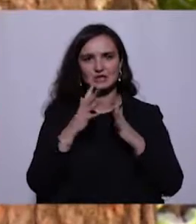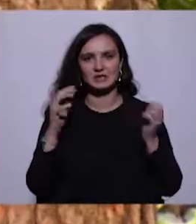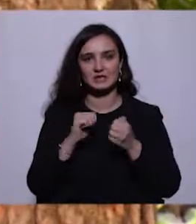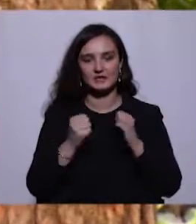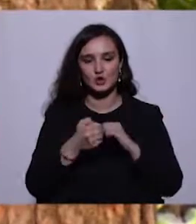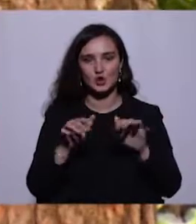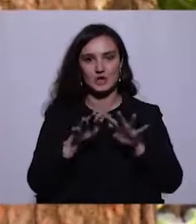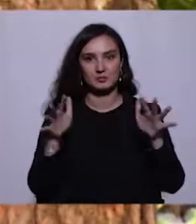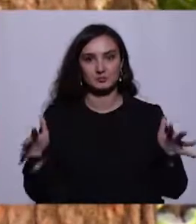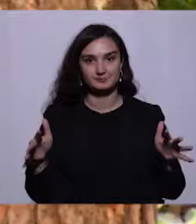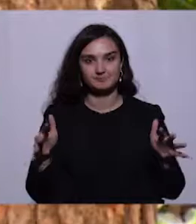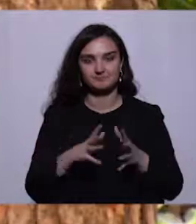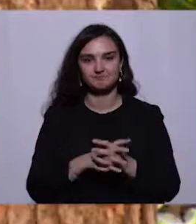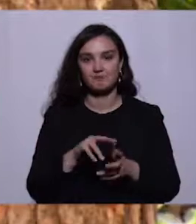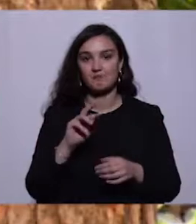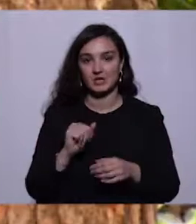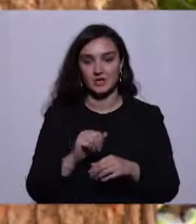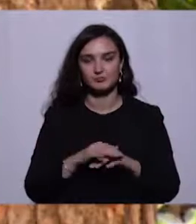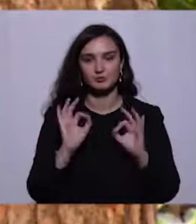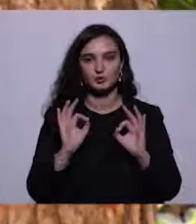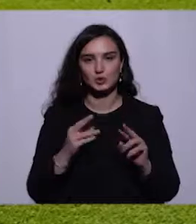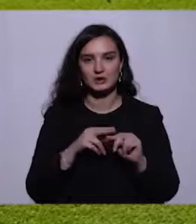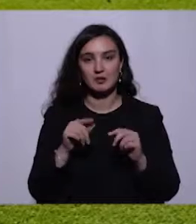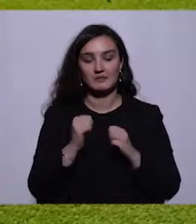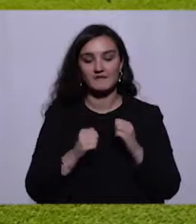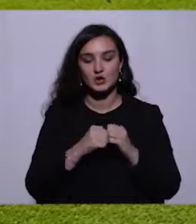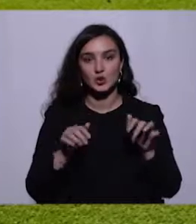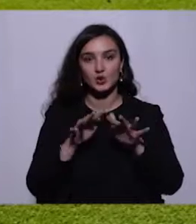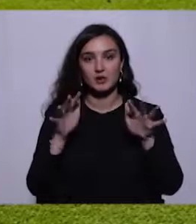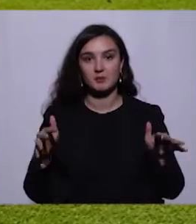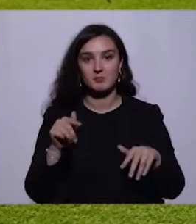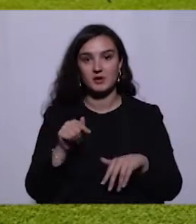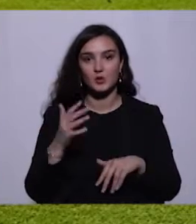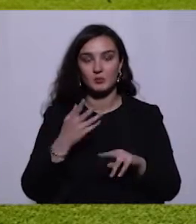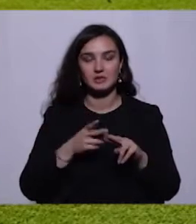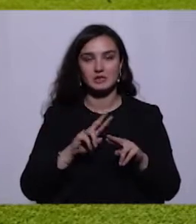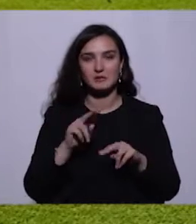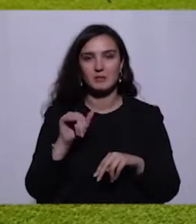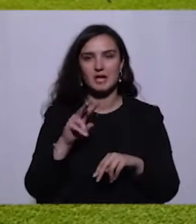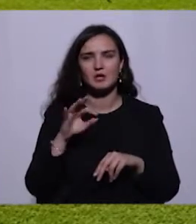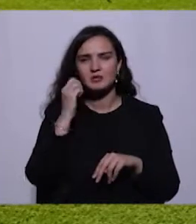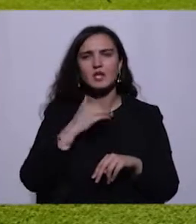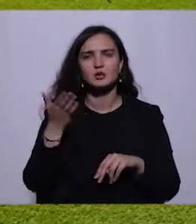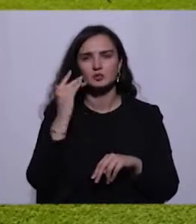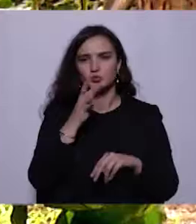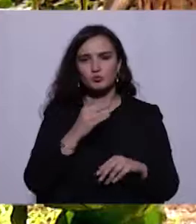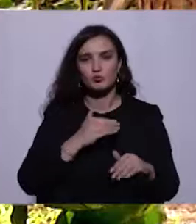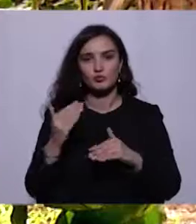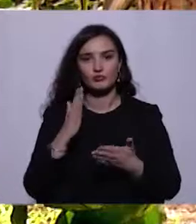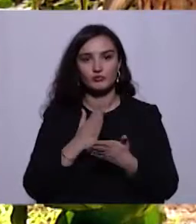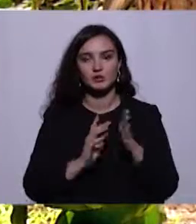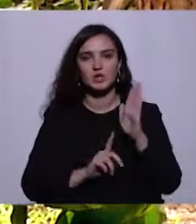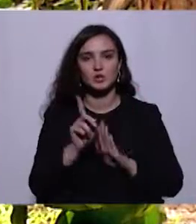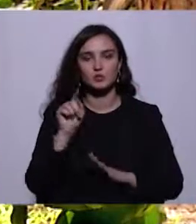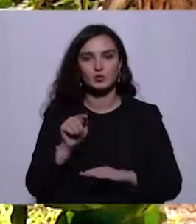ქვის ლოდები. და სწორედ აი ამ ქვის ლოდებმა, რომელიც პალეოლითის პერიოდის არის,